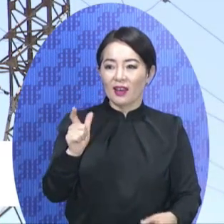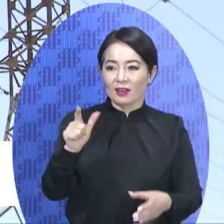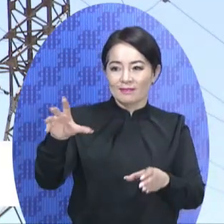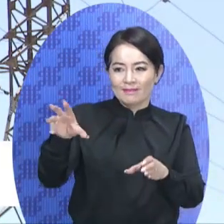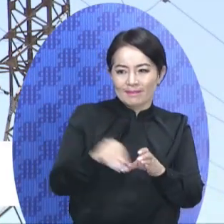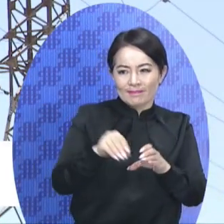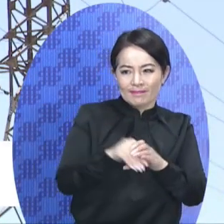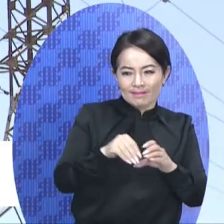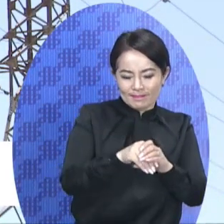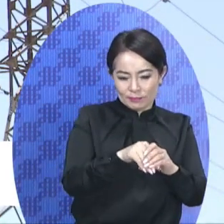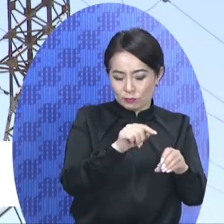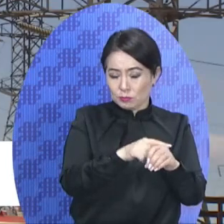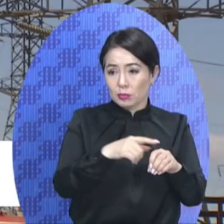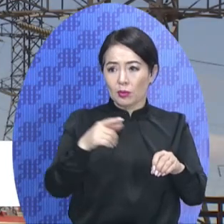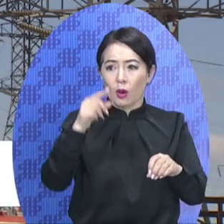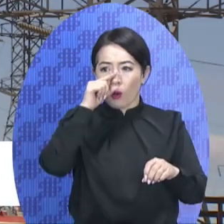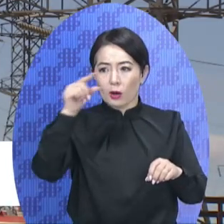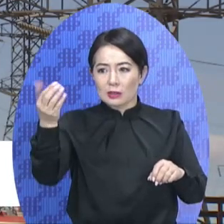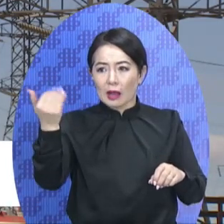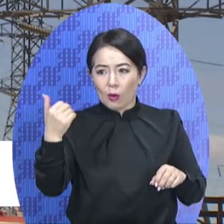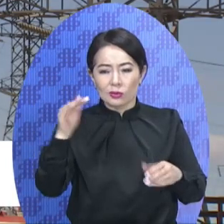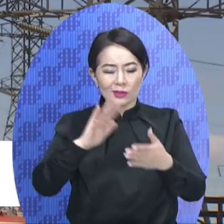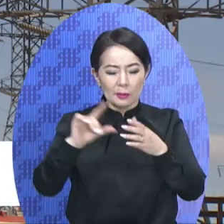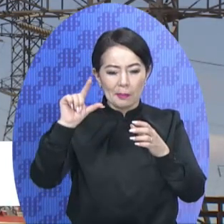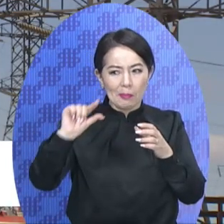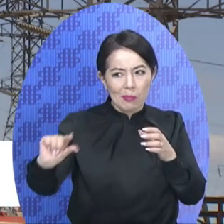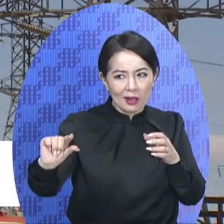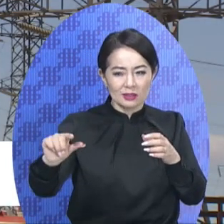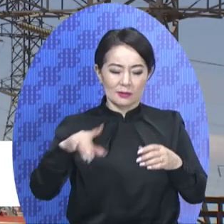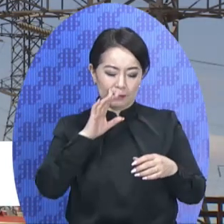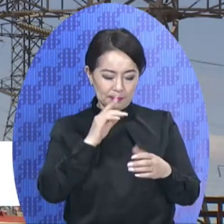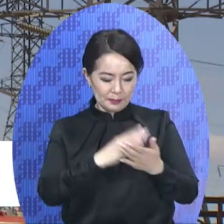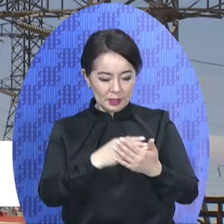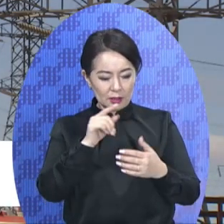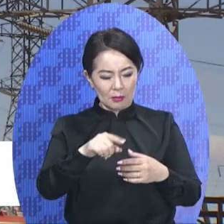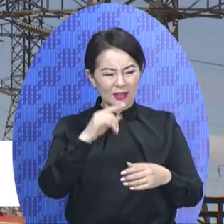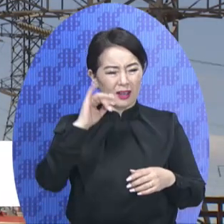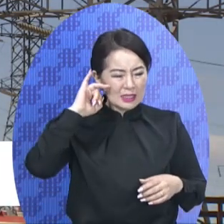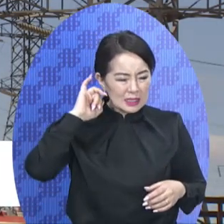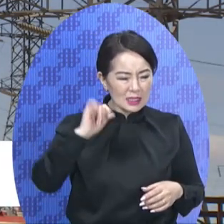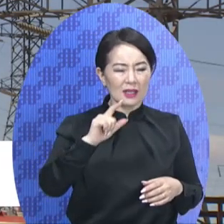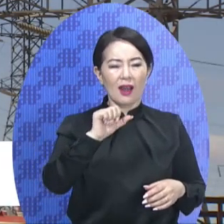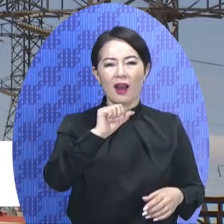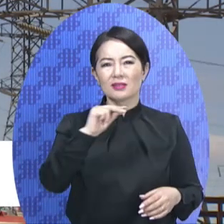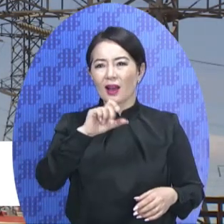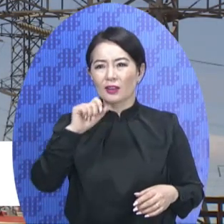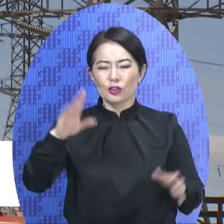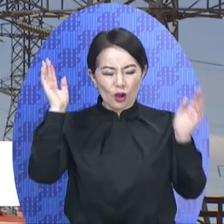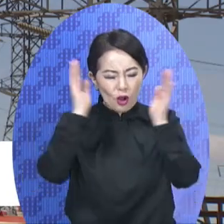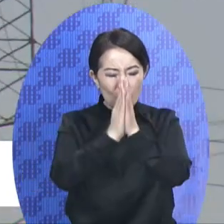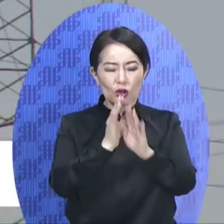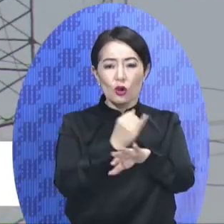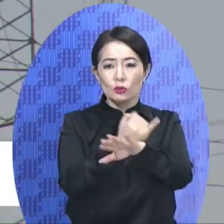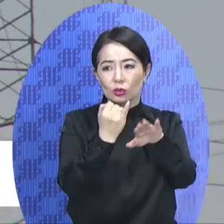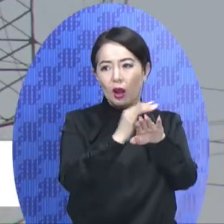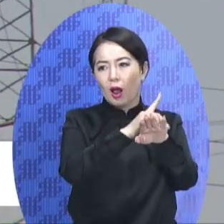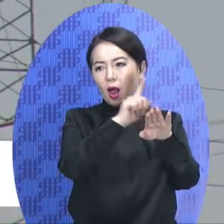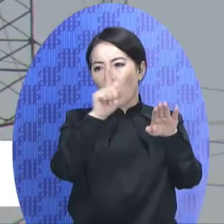импортоо багасгахаас гадна гормийн зохицуулалт хийх боломж олдох юм. Манайх оргил ачааллын үедээ буюу оройн 18-аас 21